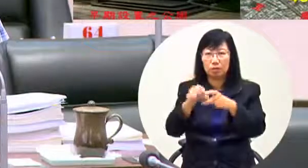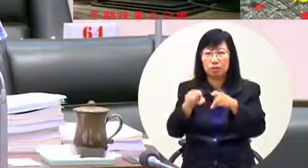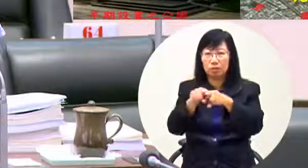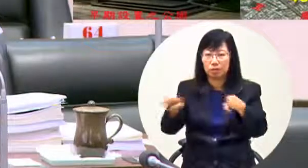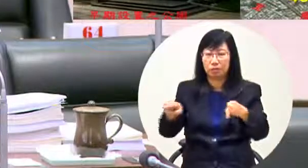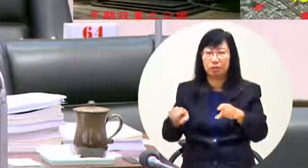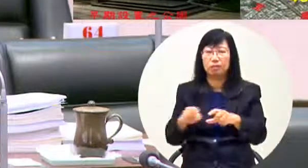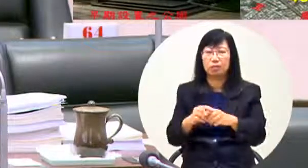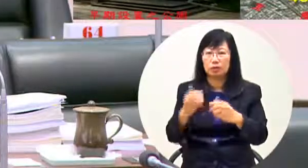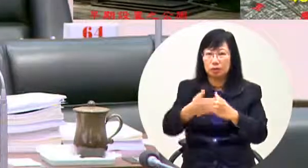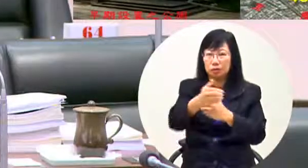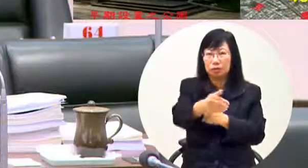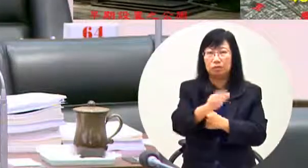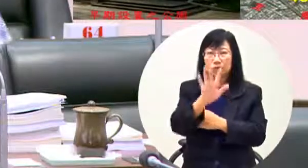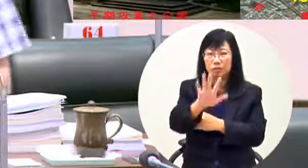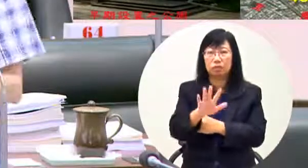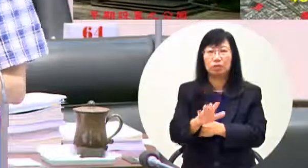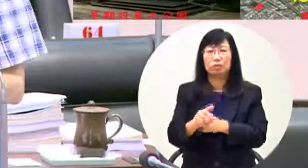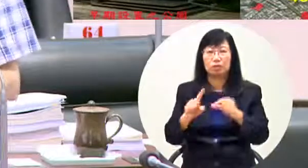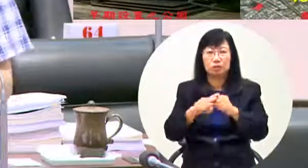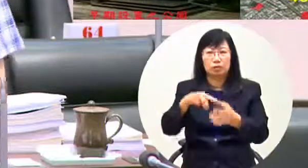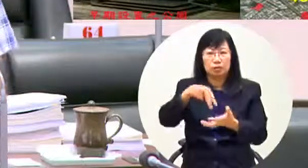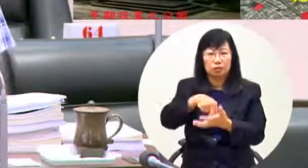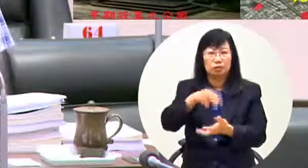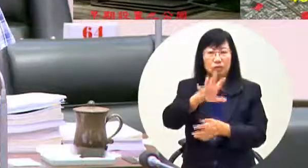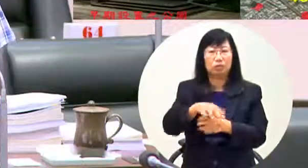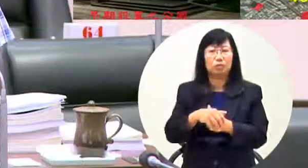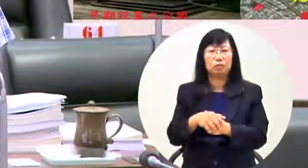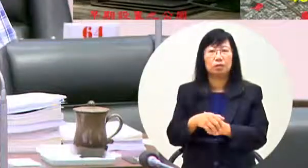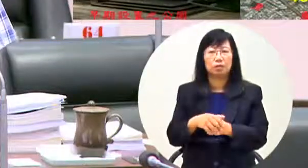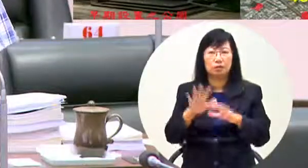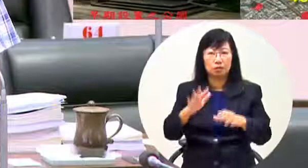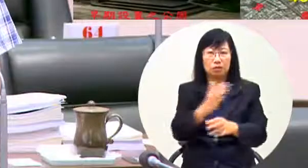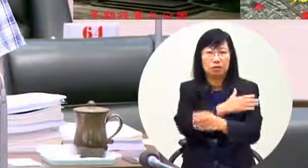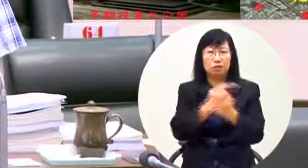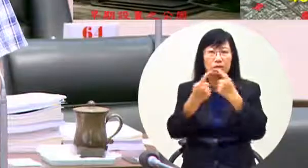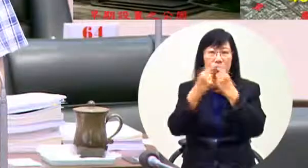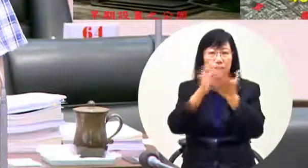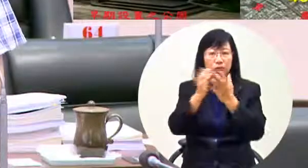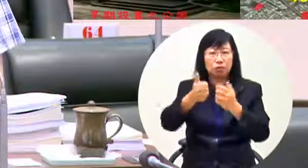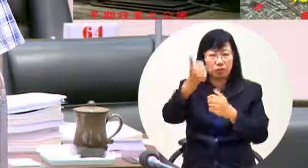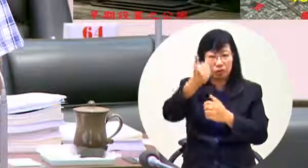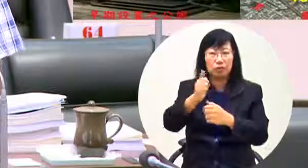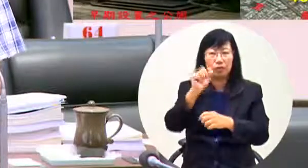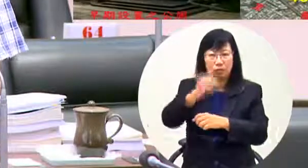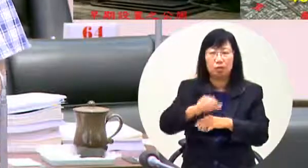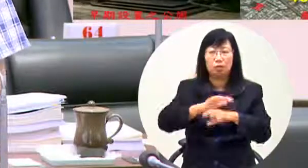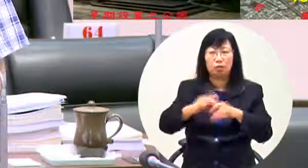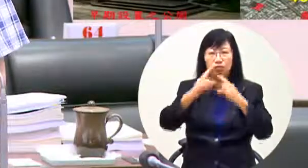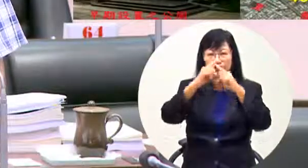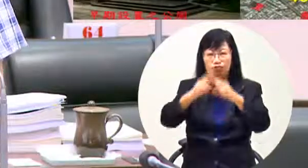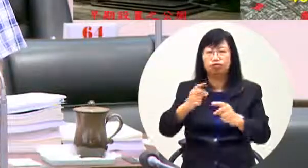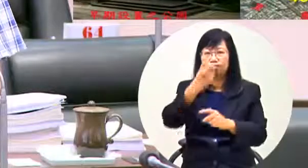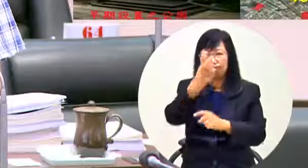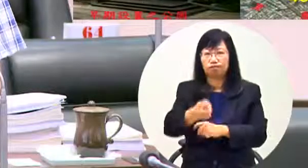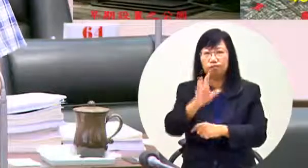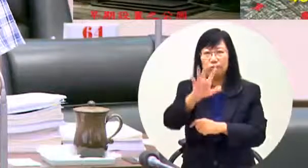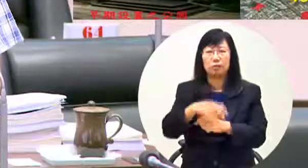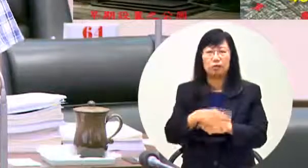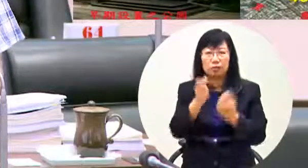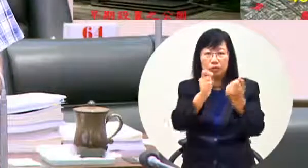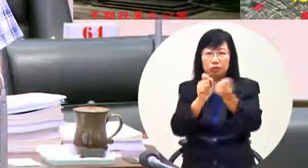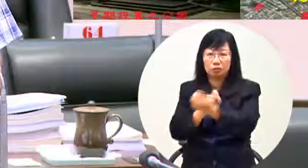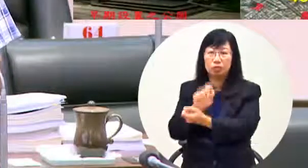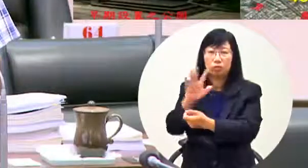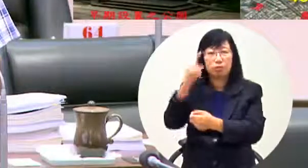哦，现在陈秘书长他也答应说要去看。当然，附近有一些意见，他意见不是反对，他是好好